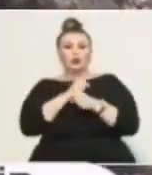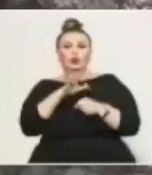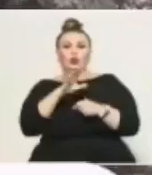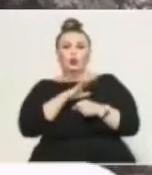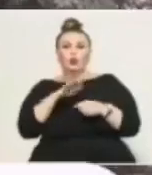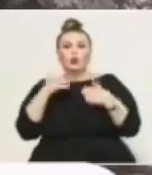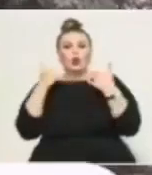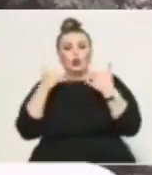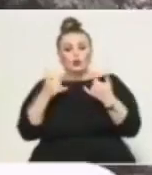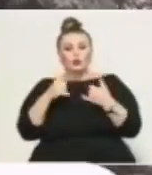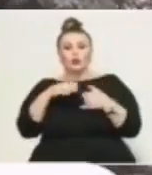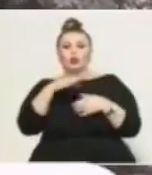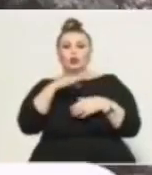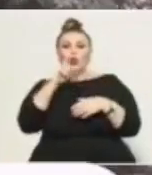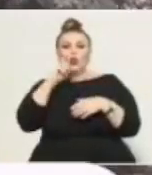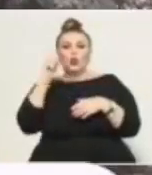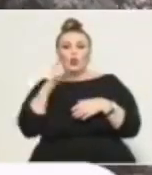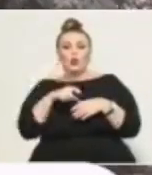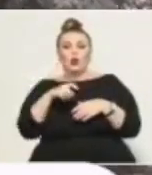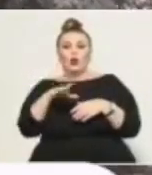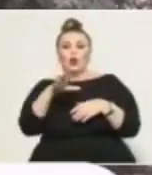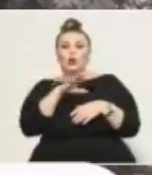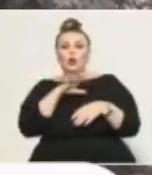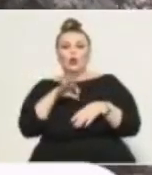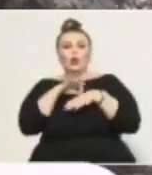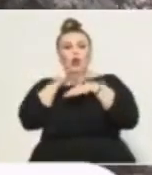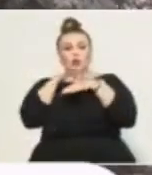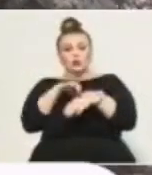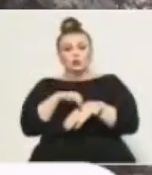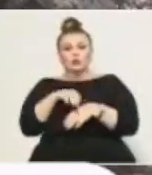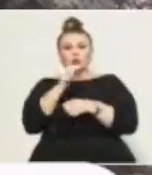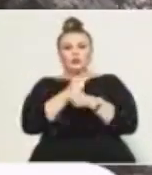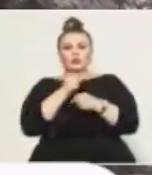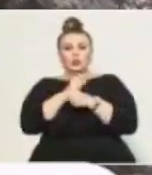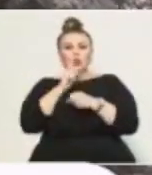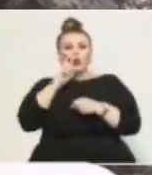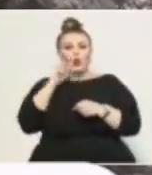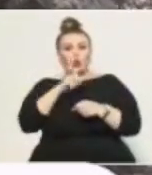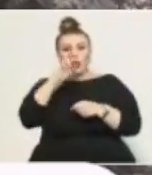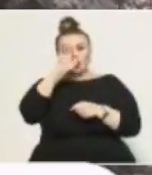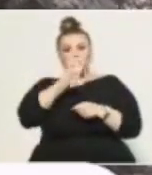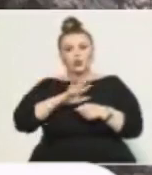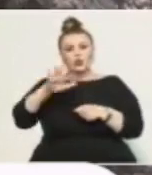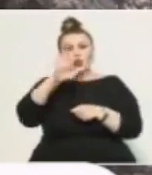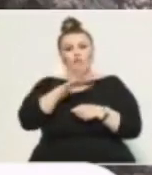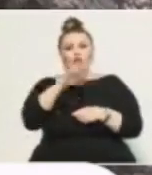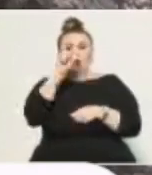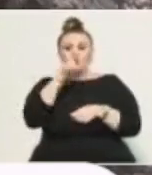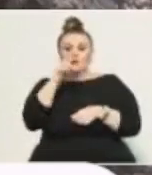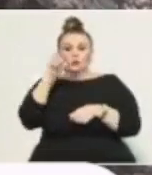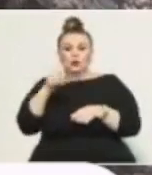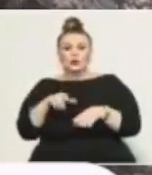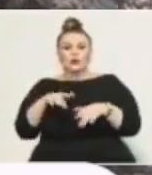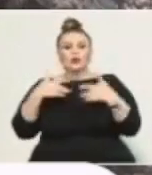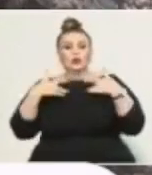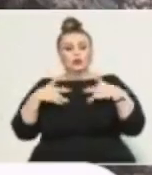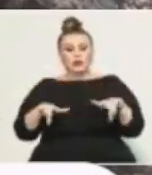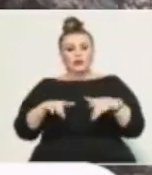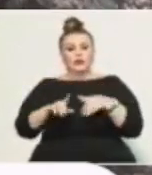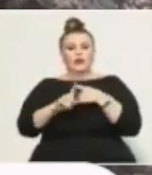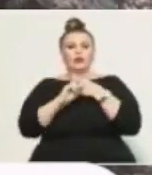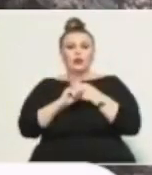bugün daha bir Ukraynada baş verən proseslər Ukrayna dövlət məmurlarının istefası ilə